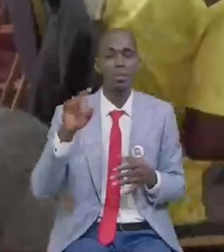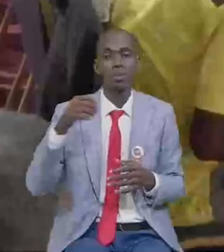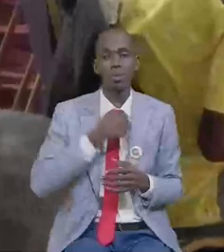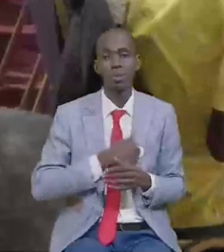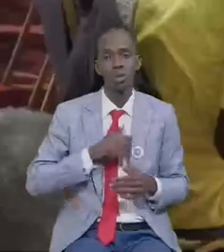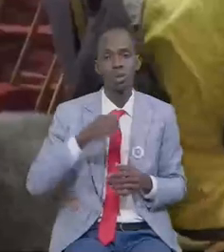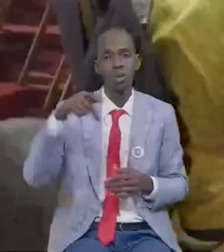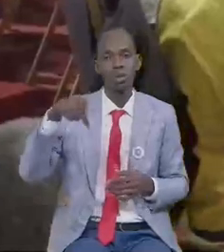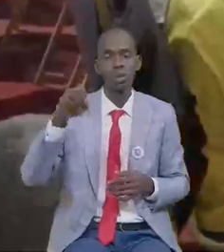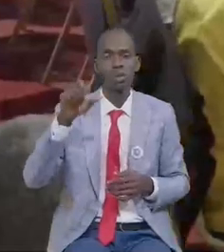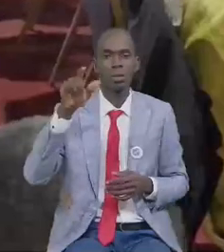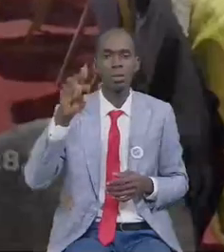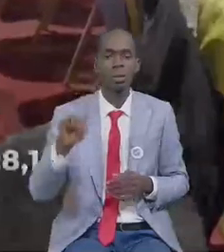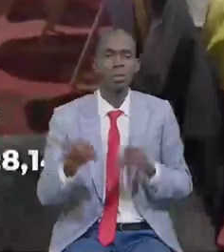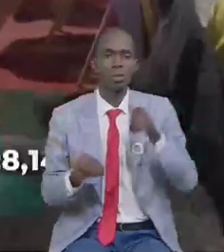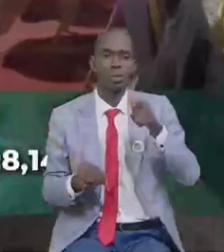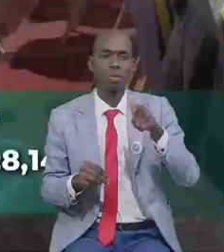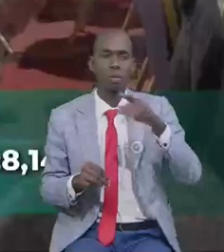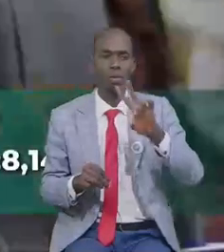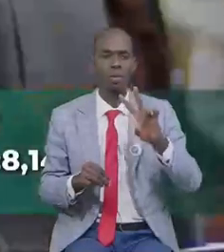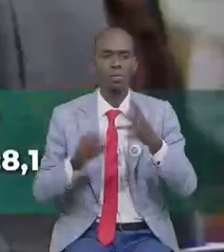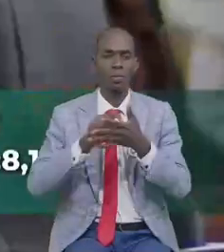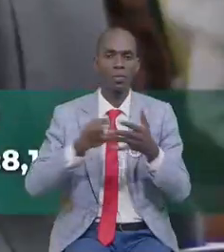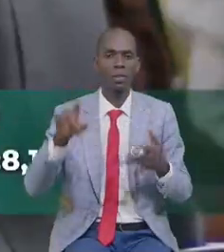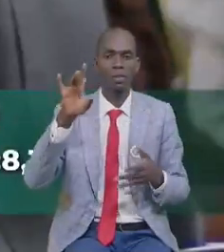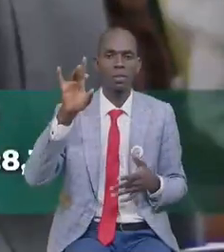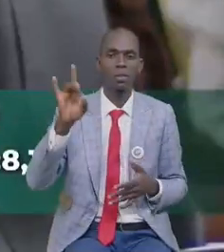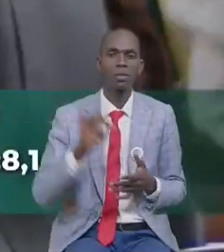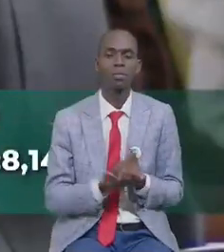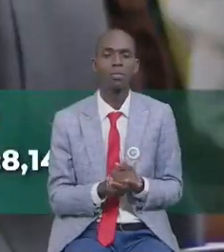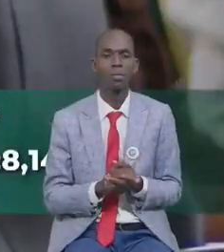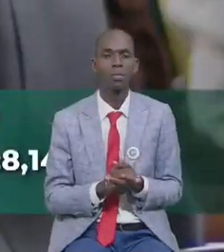27, verset 8.